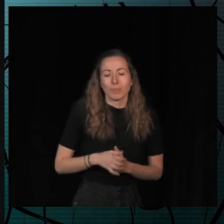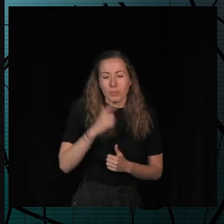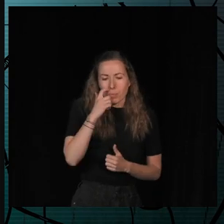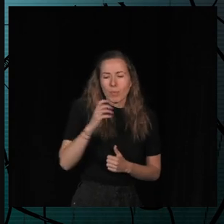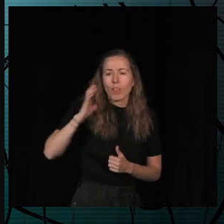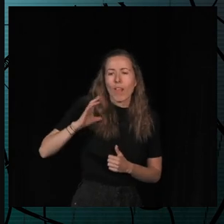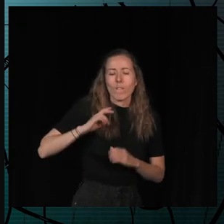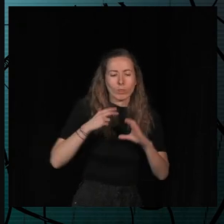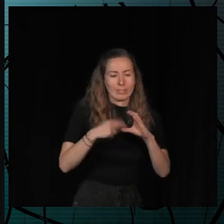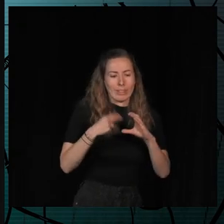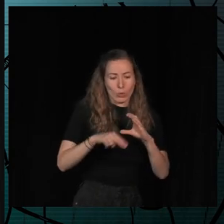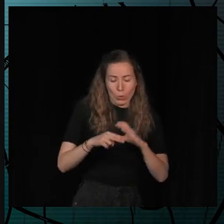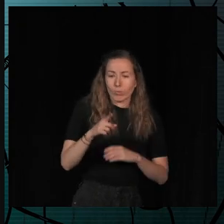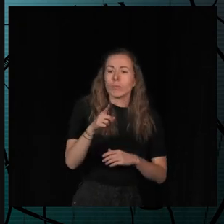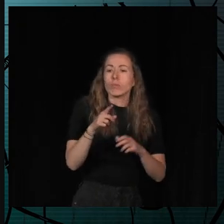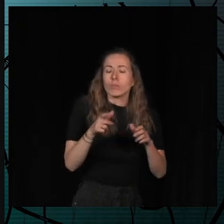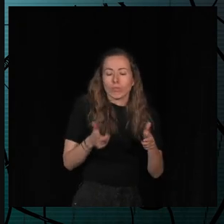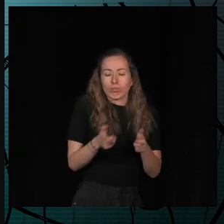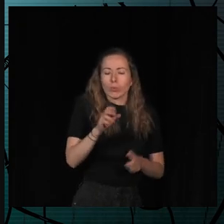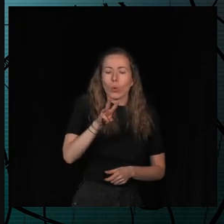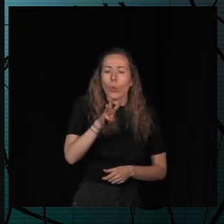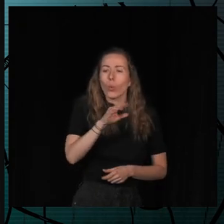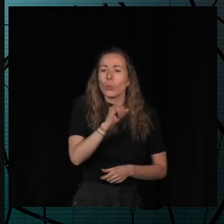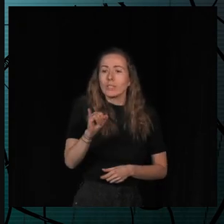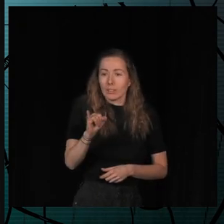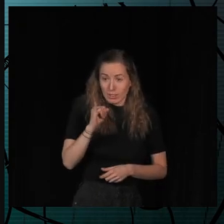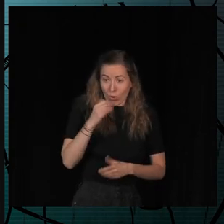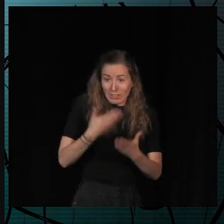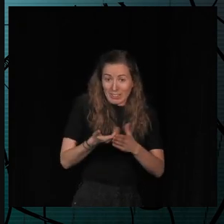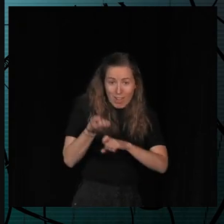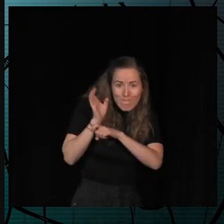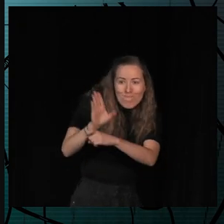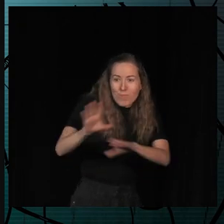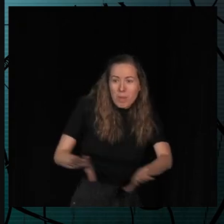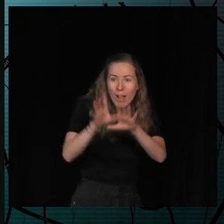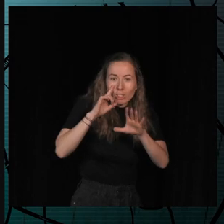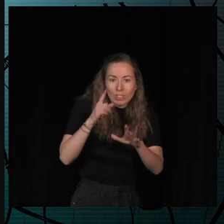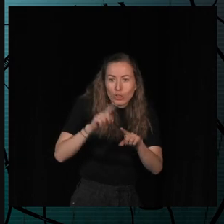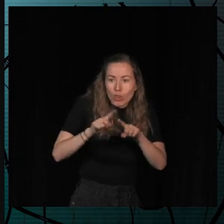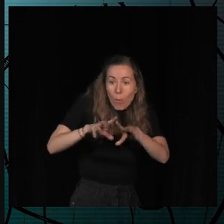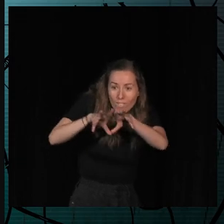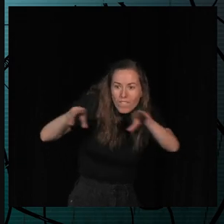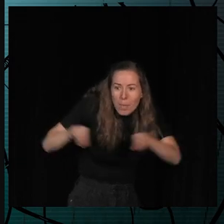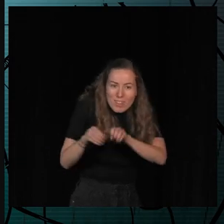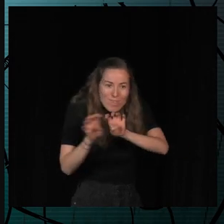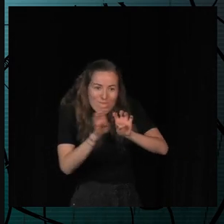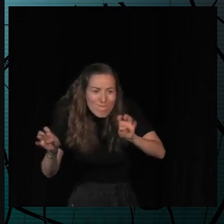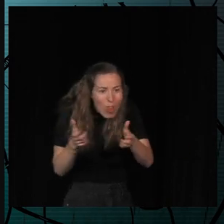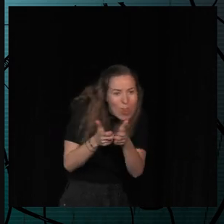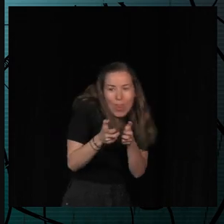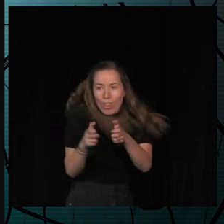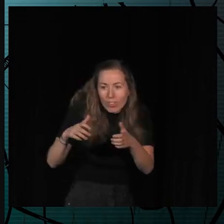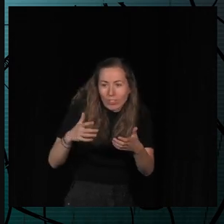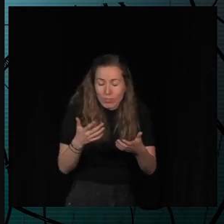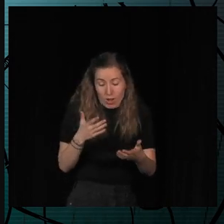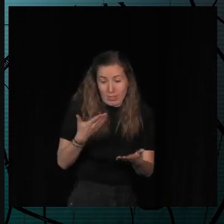avec la wioui a énormément mis ça en avant console famili et donc cette forme de démocratisation a a fait que ça faisait